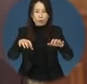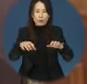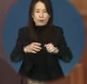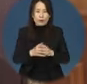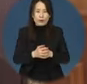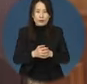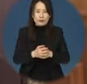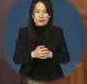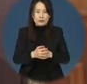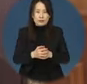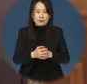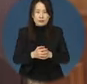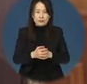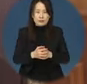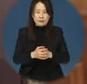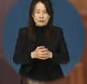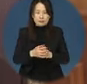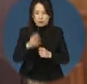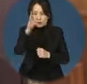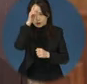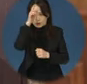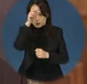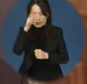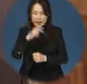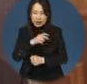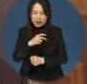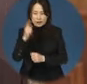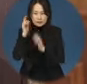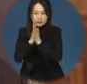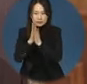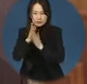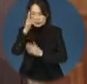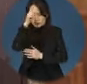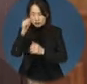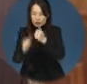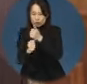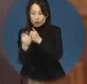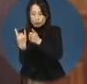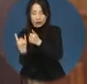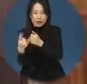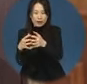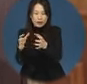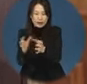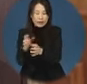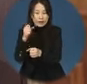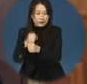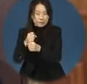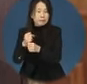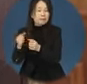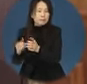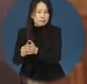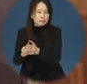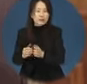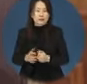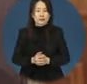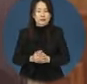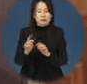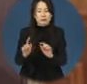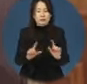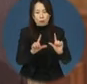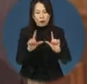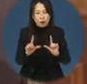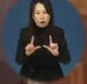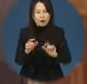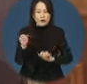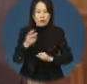시도에서 구성하게 되어 있는 장치 경찰 위원회가 이 자체 격자 그니까 얘 들어서 어 생활에 대한 거라든지